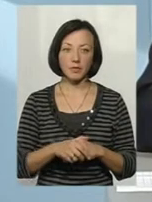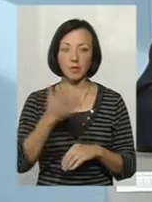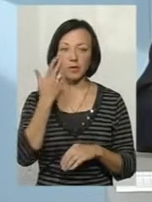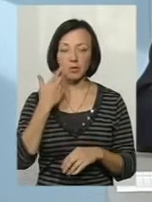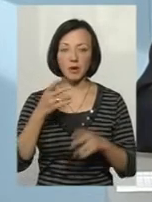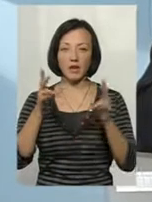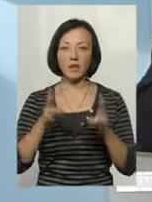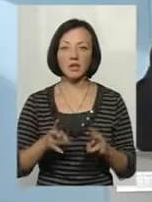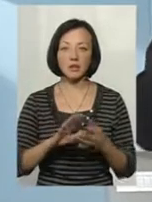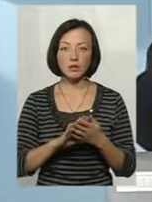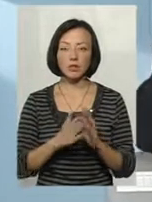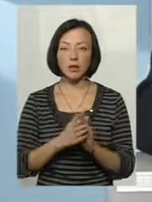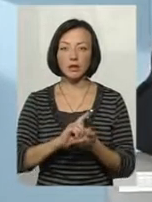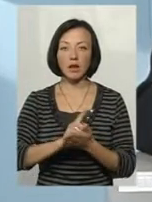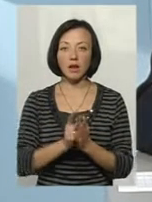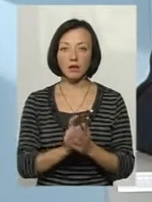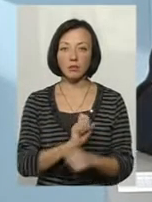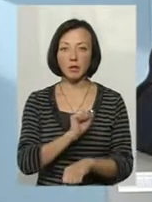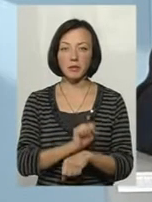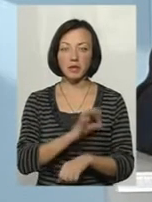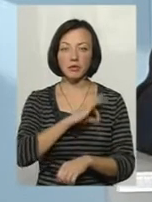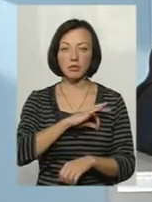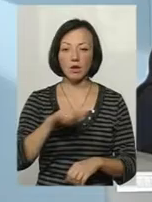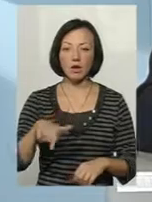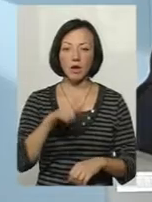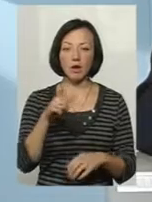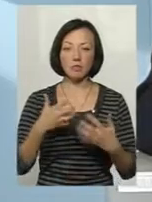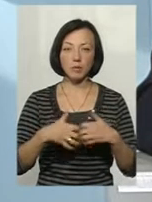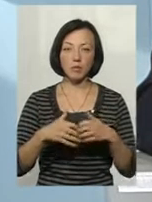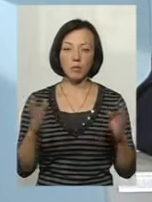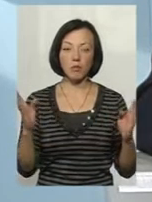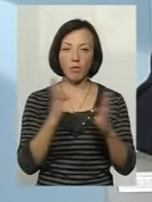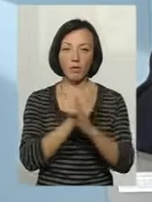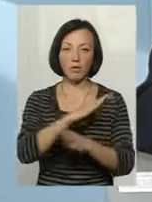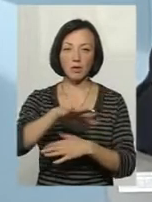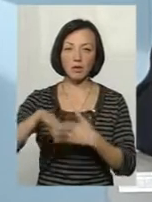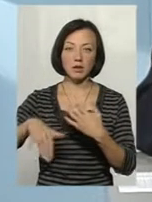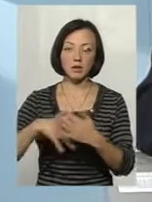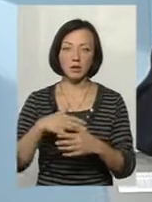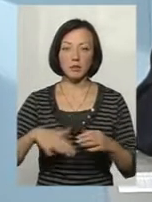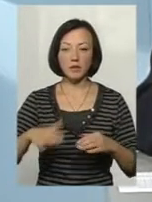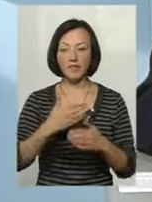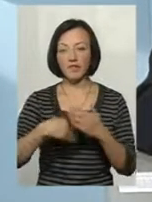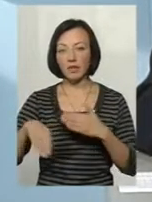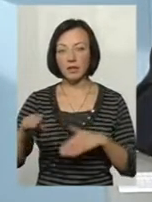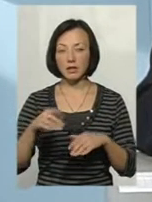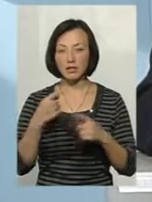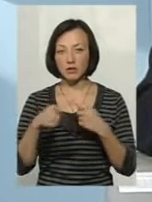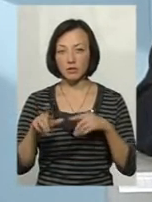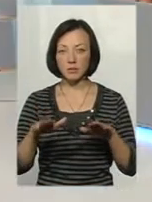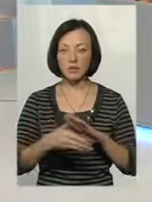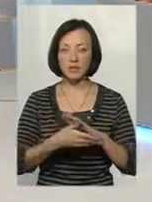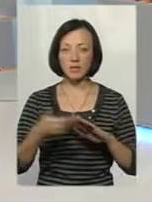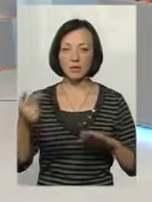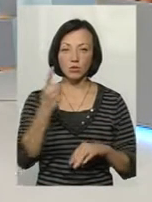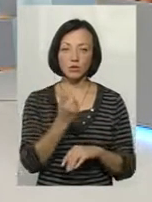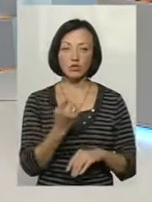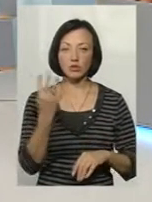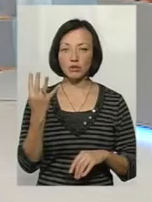аварійних ситуаціях негайно припинити користування газовим приладом, провітрити приміщення, вийти в безпечне місце, викликати за